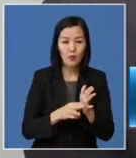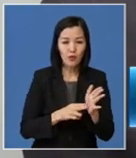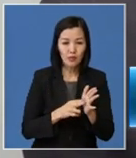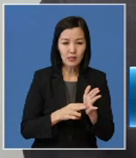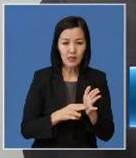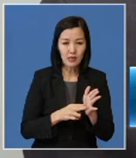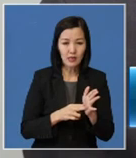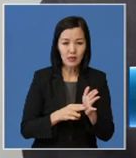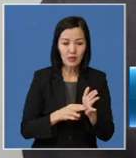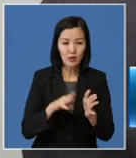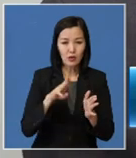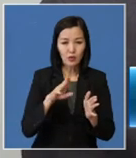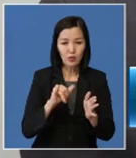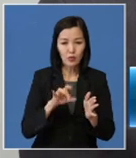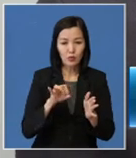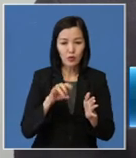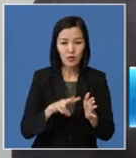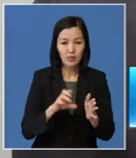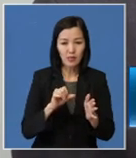пойыз жүргізу бойынша бұл Туран экспресспен қазір